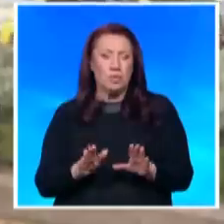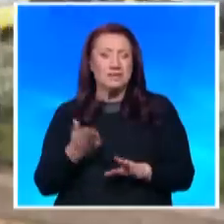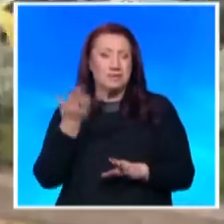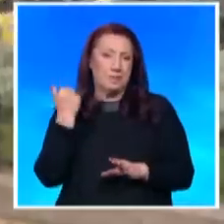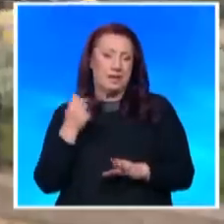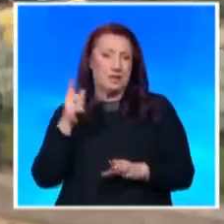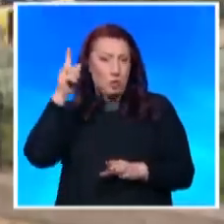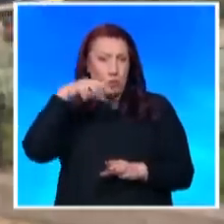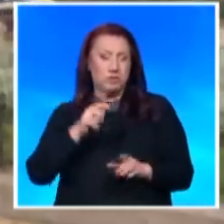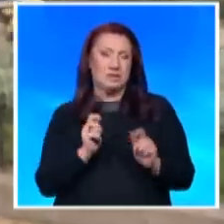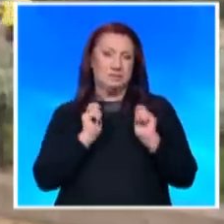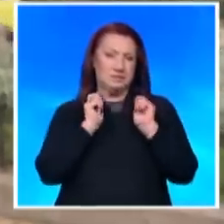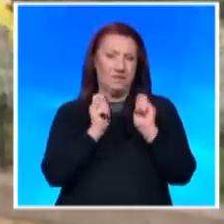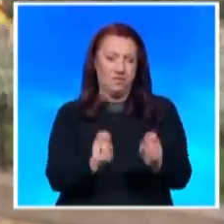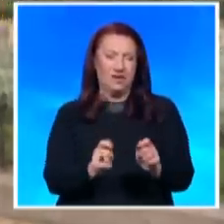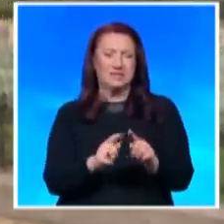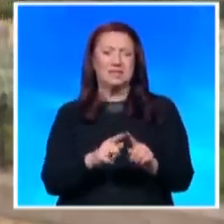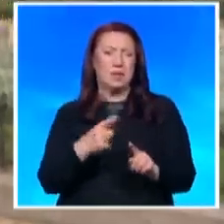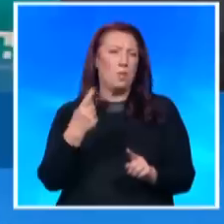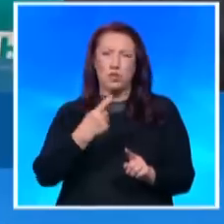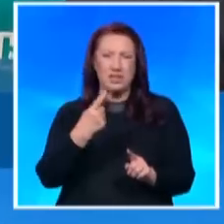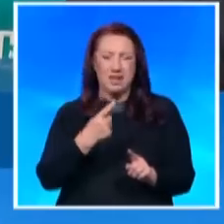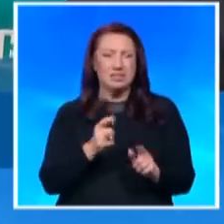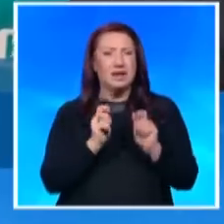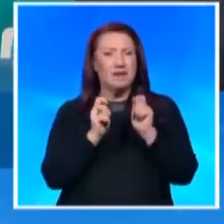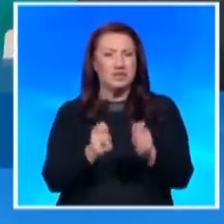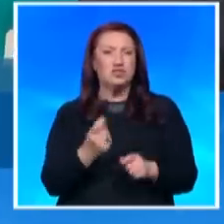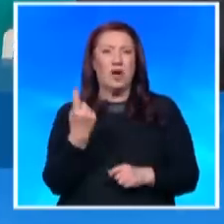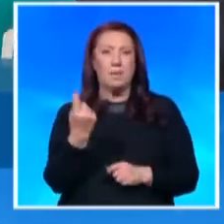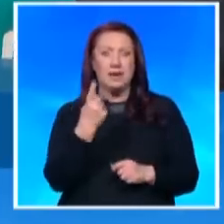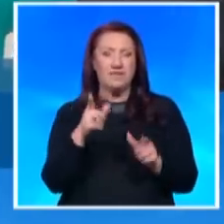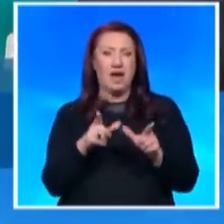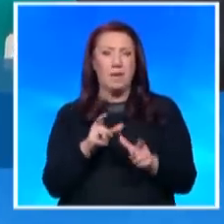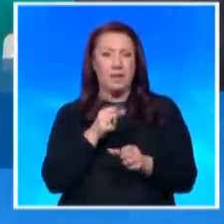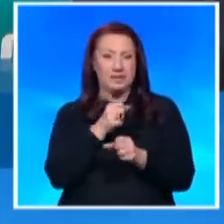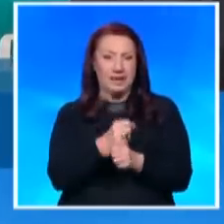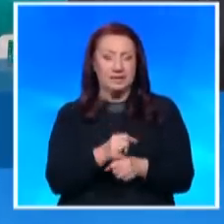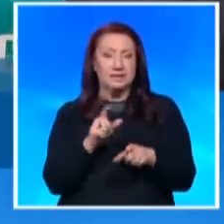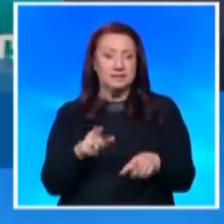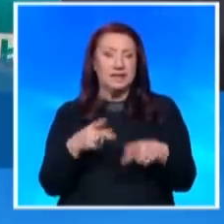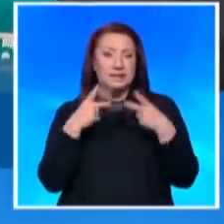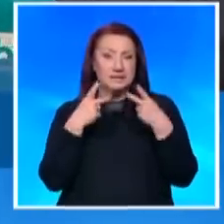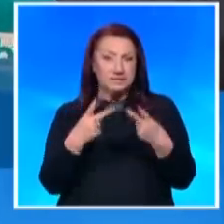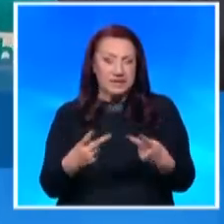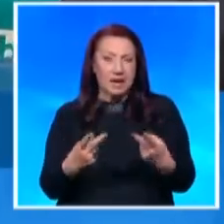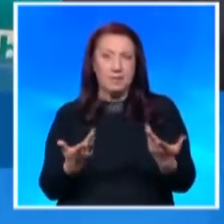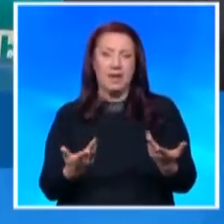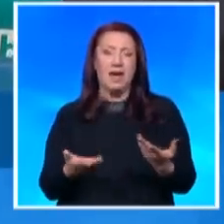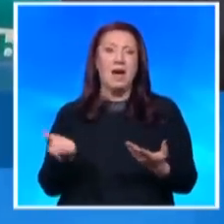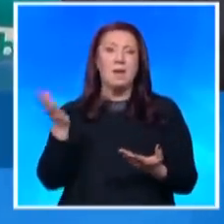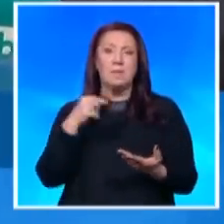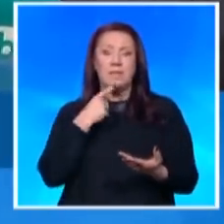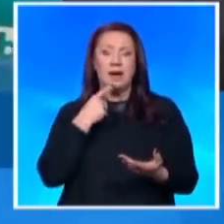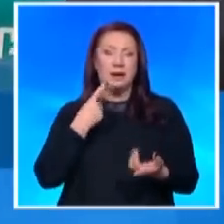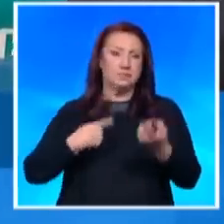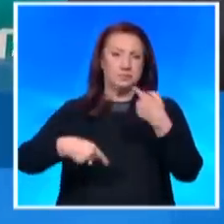президента Румен Радев в понеделник. Днес бяхме свидетели на пореден обрат, защото след като дълго обясняваха, че никога не